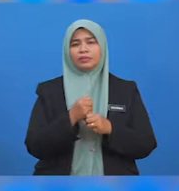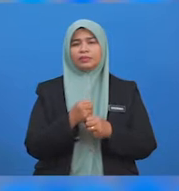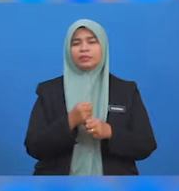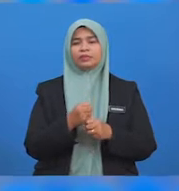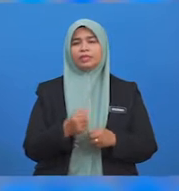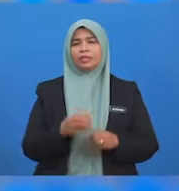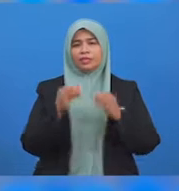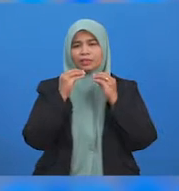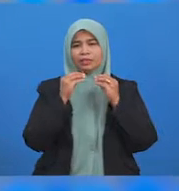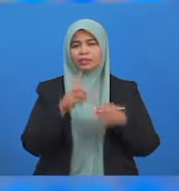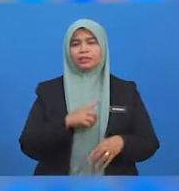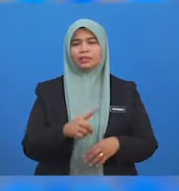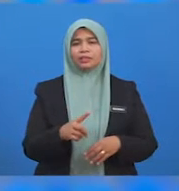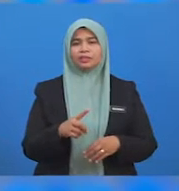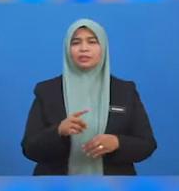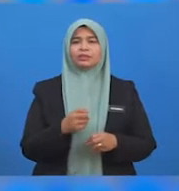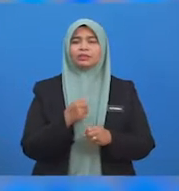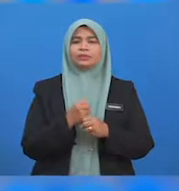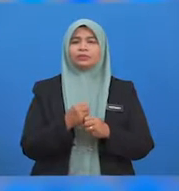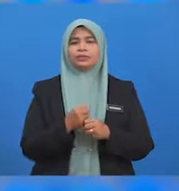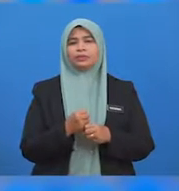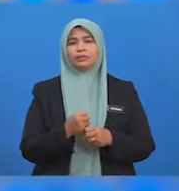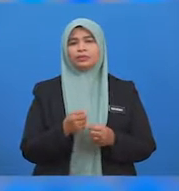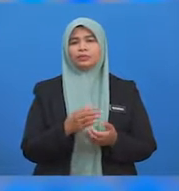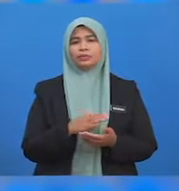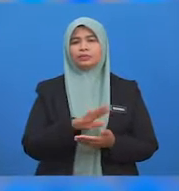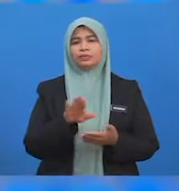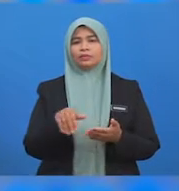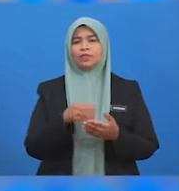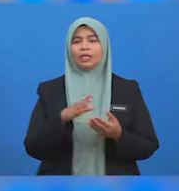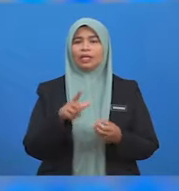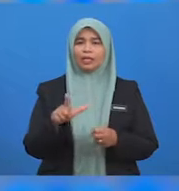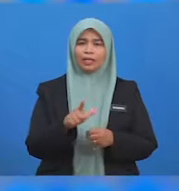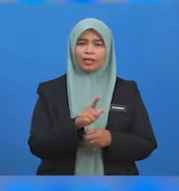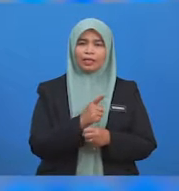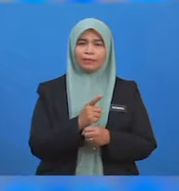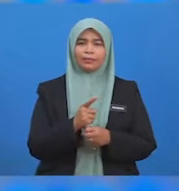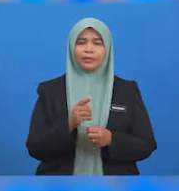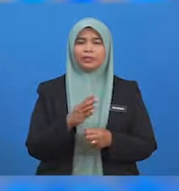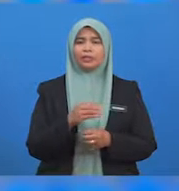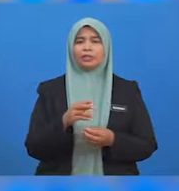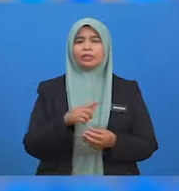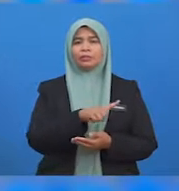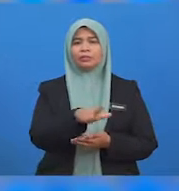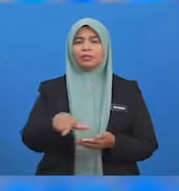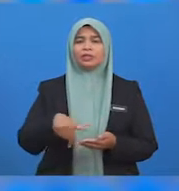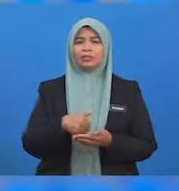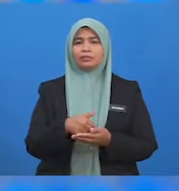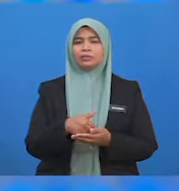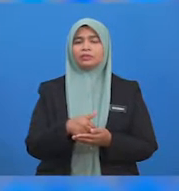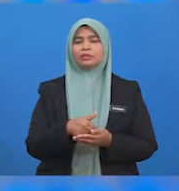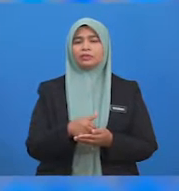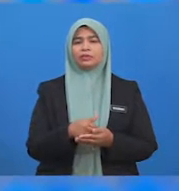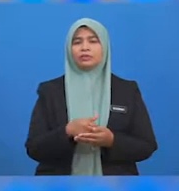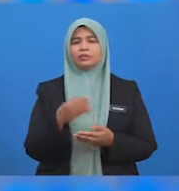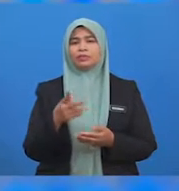Lengkap dan meliputi segala aspek kehidupan manusia. Sesungguhnya tersingkap hikmah daripada